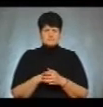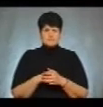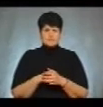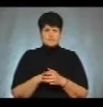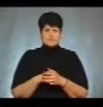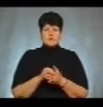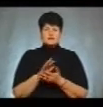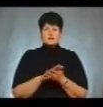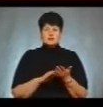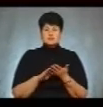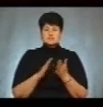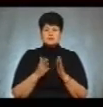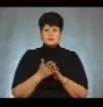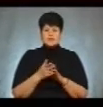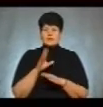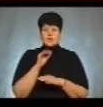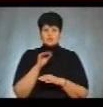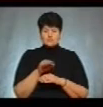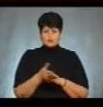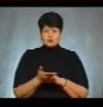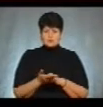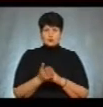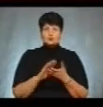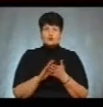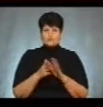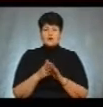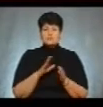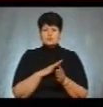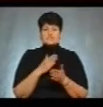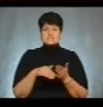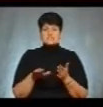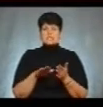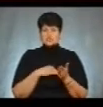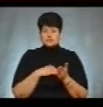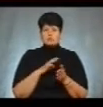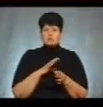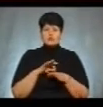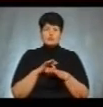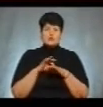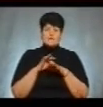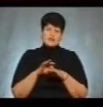Бачите, далі ситуацію ви не озвучуєте, договори були скасовані, був